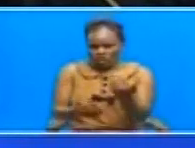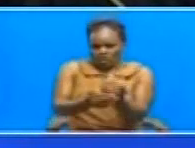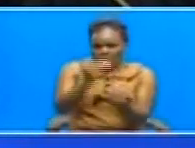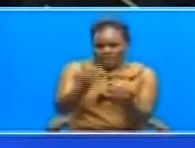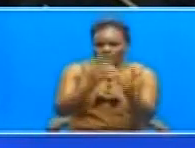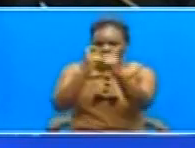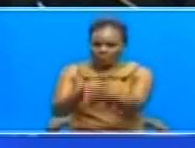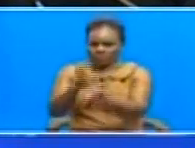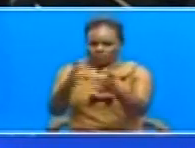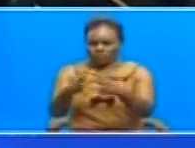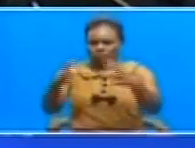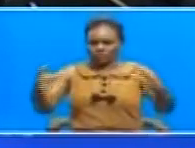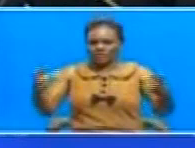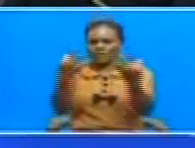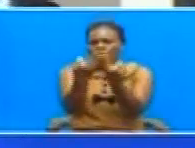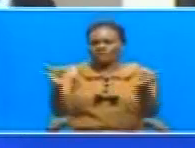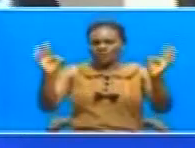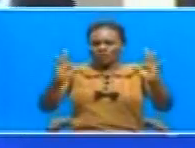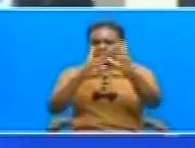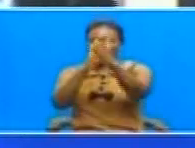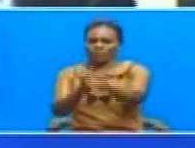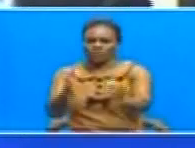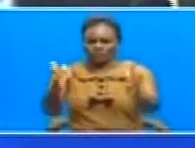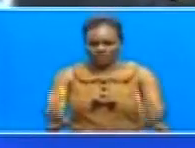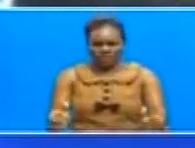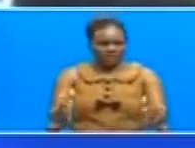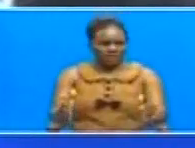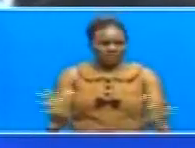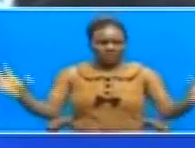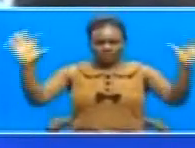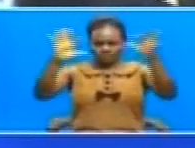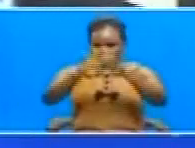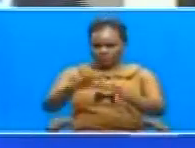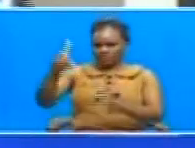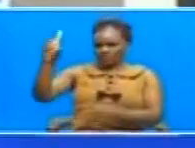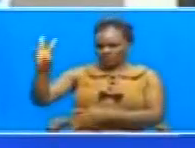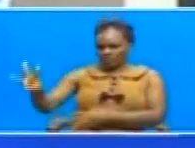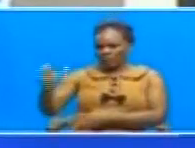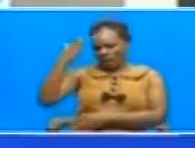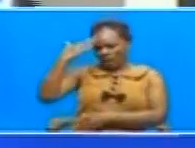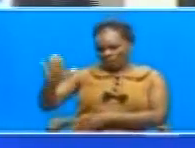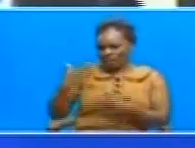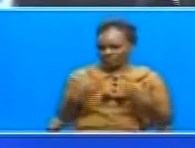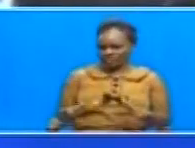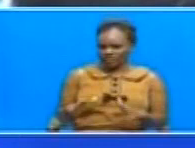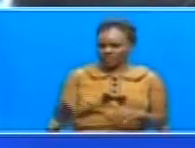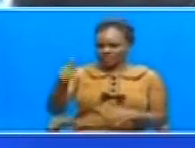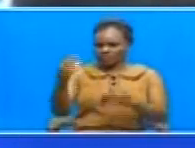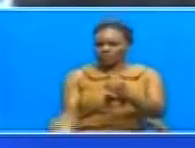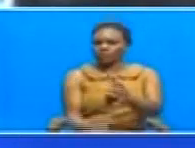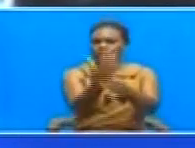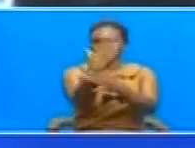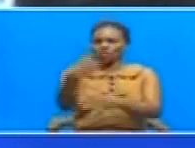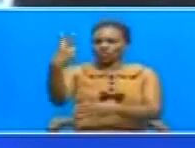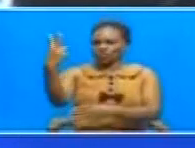na kuendeleza uhuru wa wanahabari nchini. This coming together with DW, I'm aware that DW launched